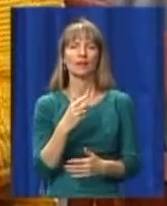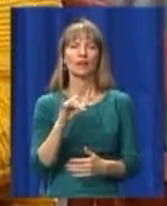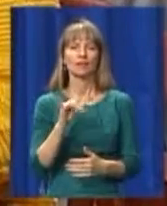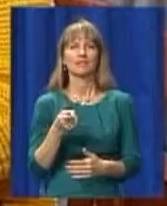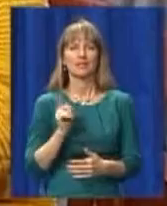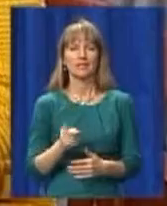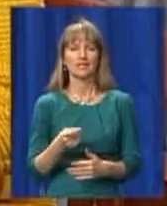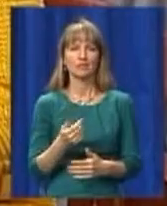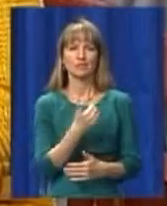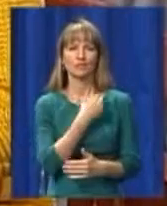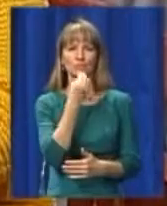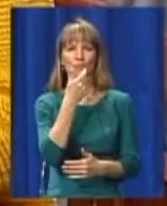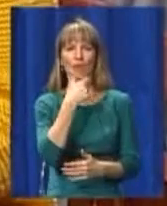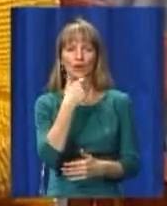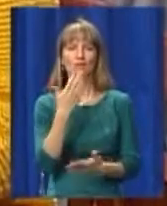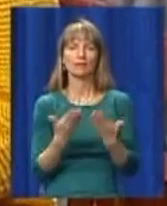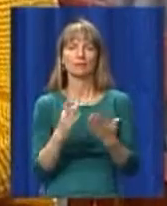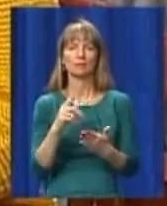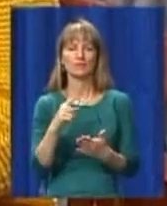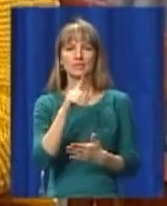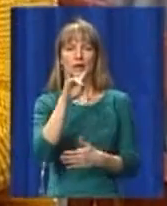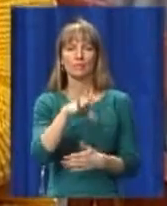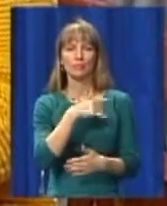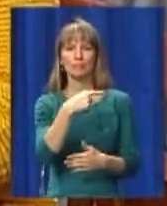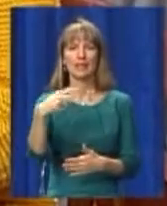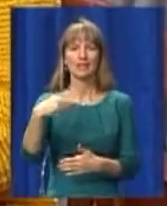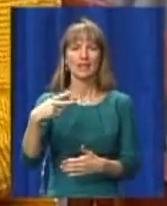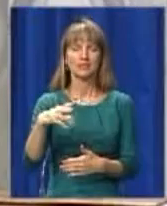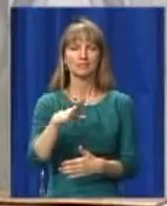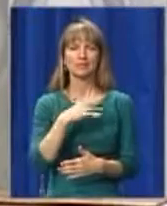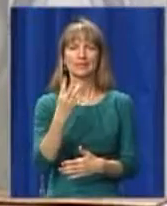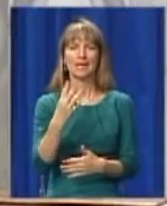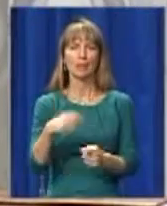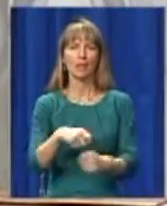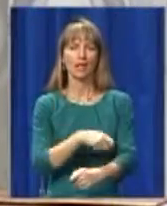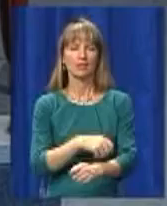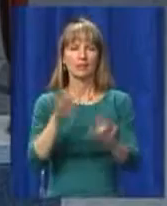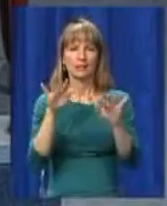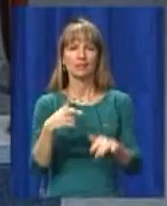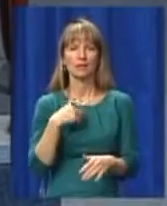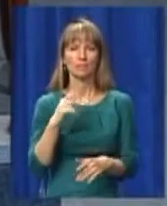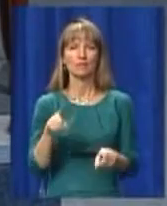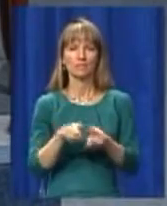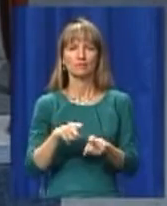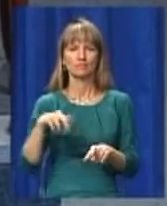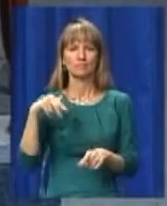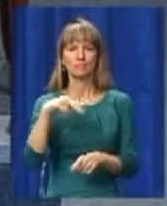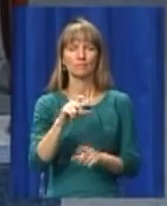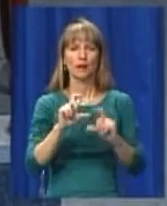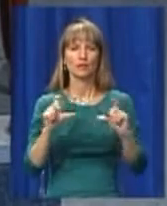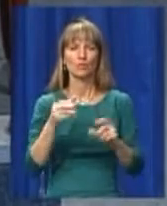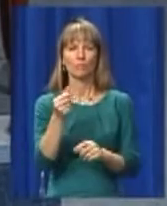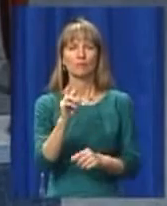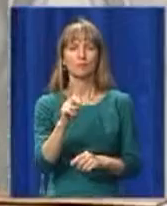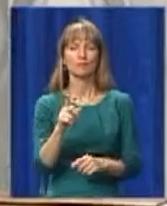дійсно, якби навіть зараз за вікном була б, там, я не знаю, мінус 20, випав там, я не знаю, там, 3 метри снігу, я б, напевно, все одно пішла б, я не знаю, в магазин,